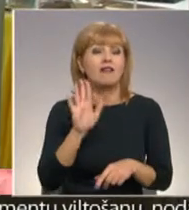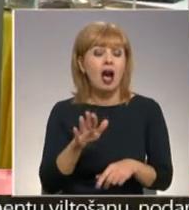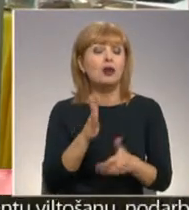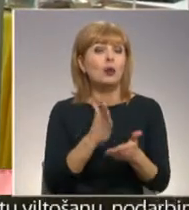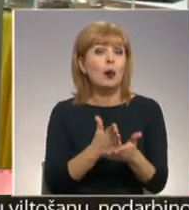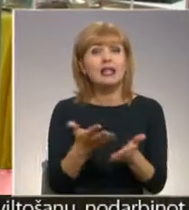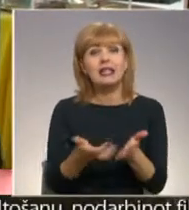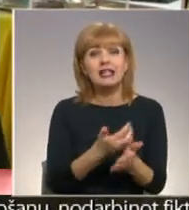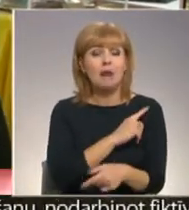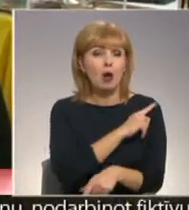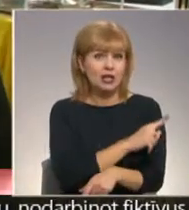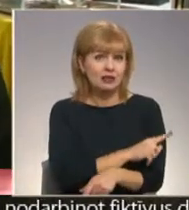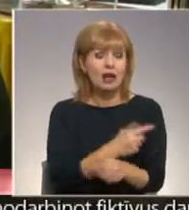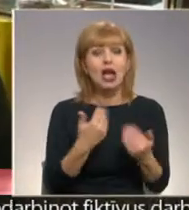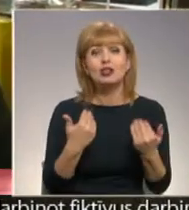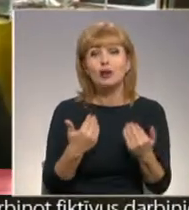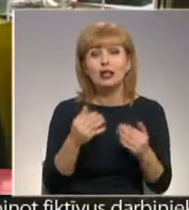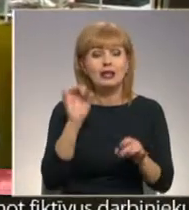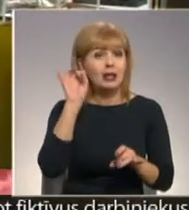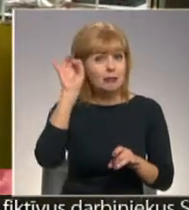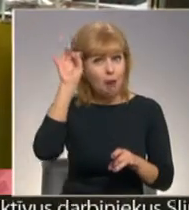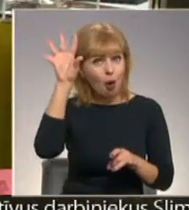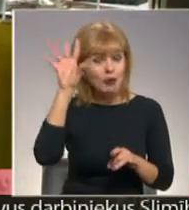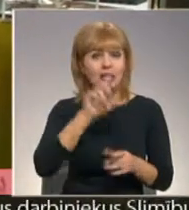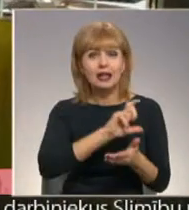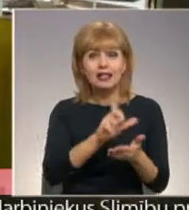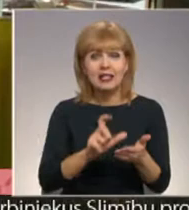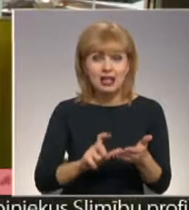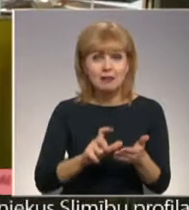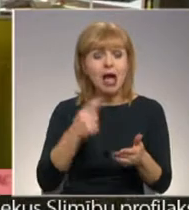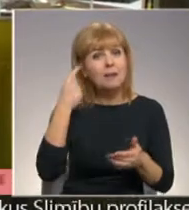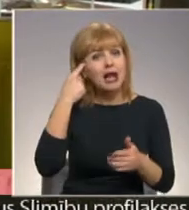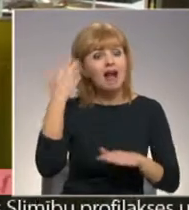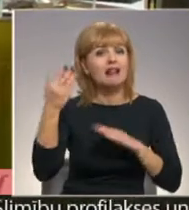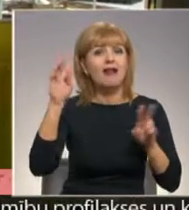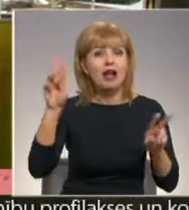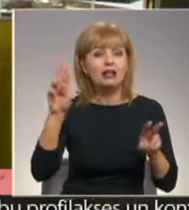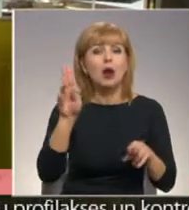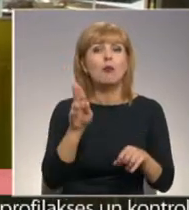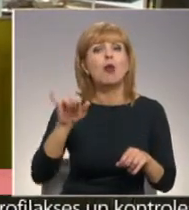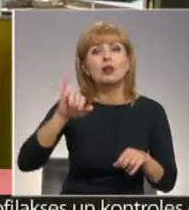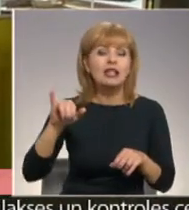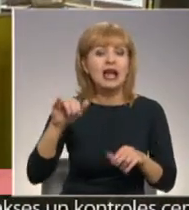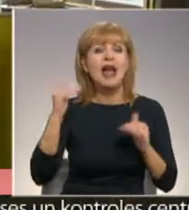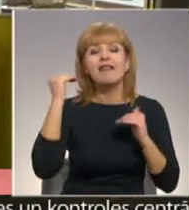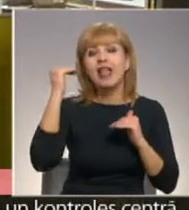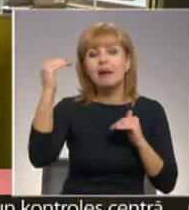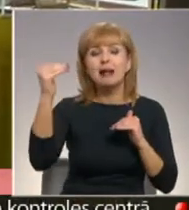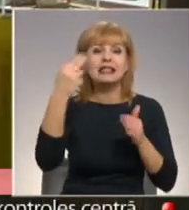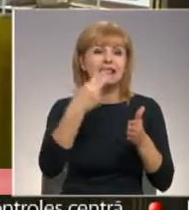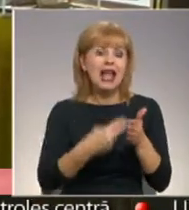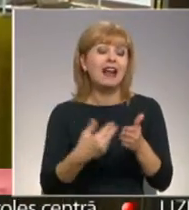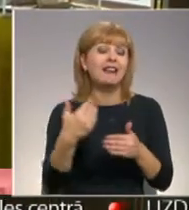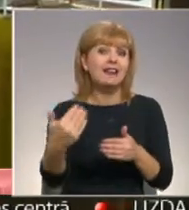izmantojiet iespēju. Mēs zinām arī, ka šobrīd ir populārākā dziesma. Tā ir prāta vētras un muzika dziesma debesis iekrita tevī. Bet